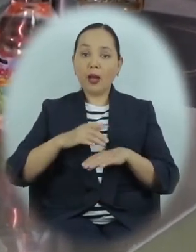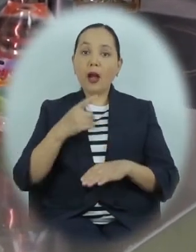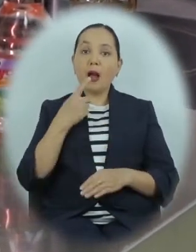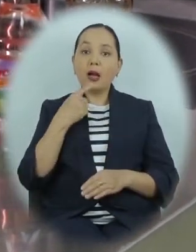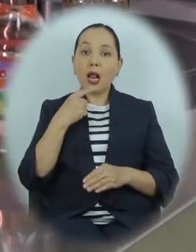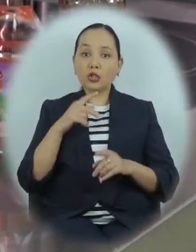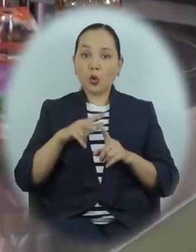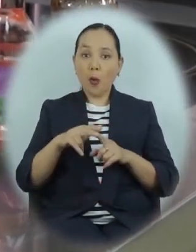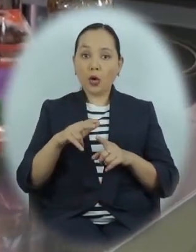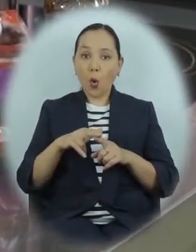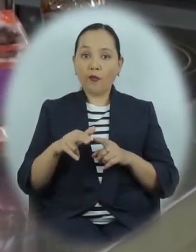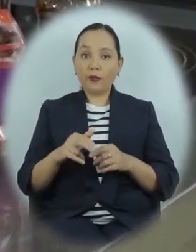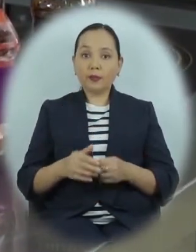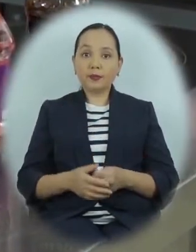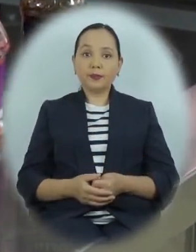красную морковь.